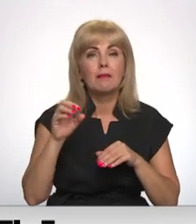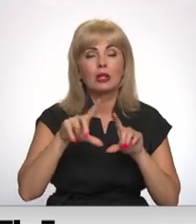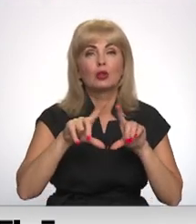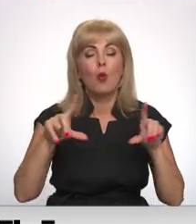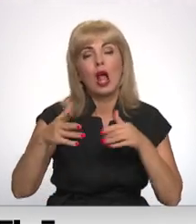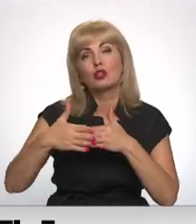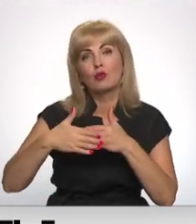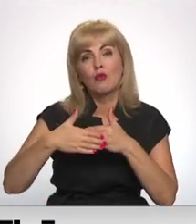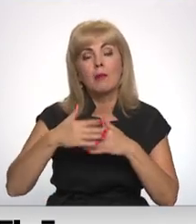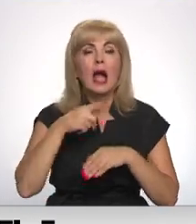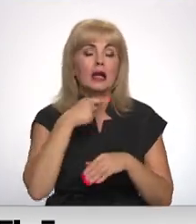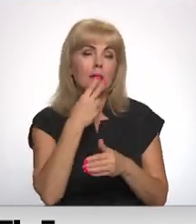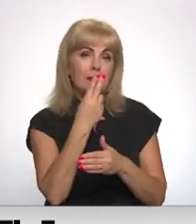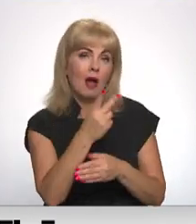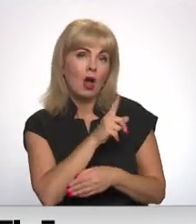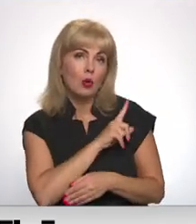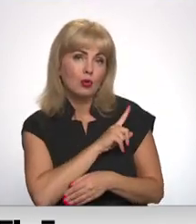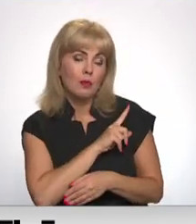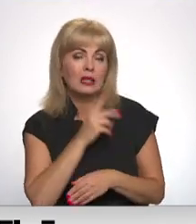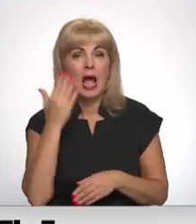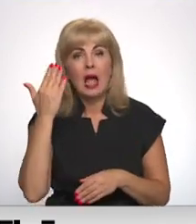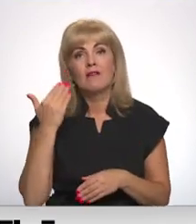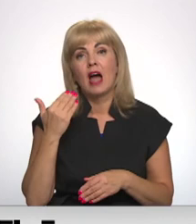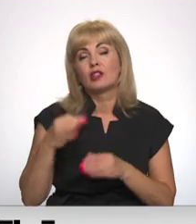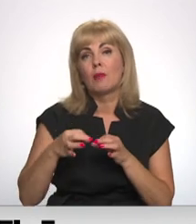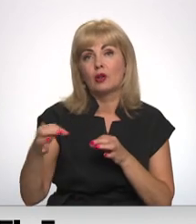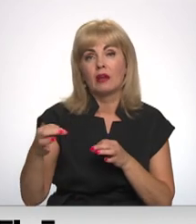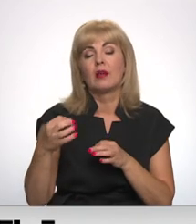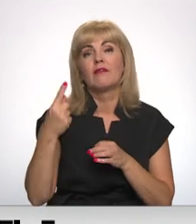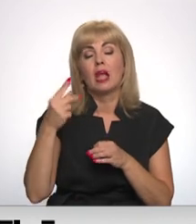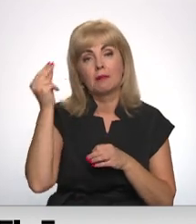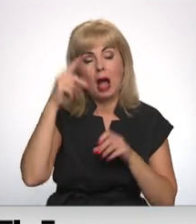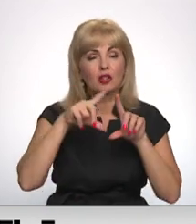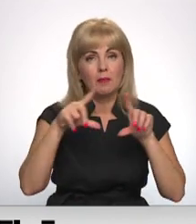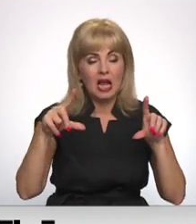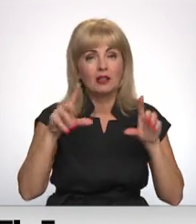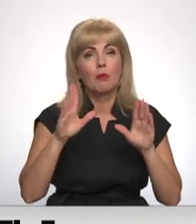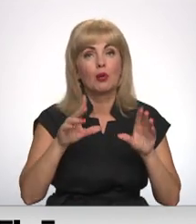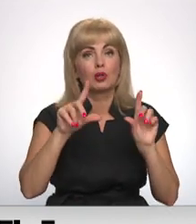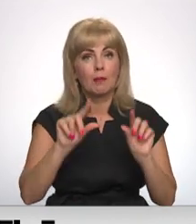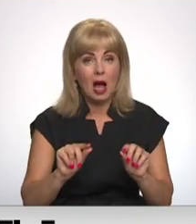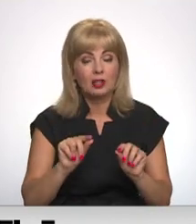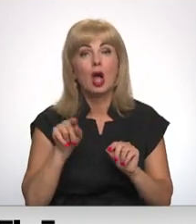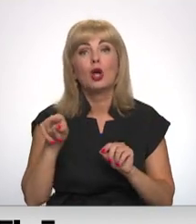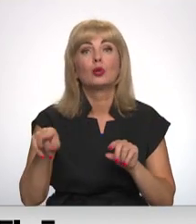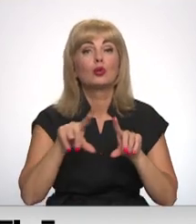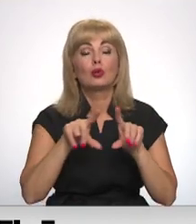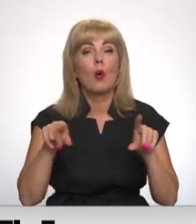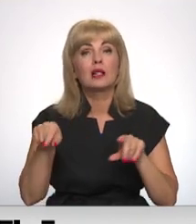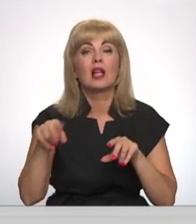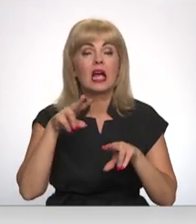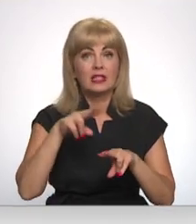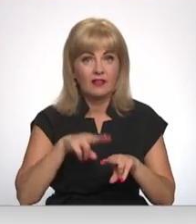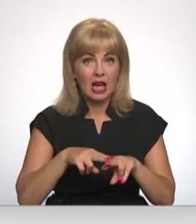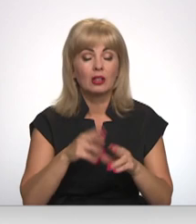tūmā, vēlējās pievērst uzmanību tam, ka Ventspils novadā būs par vienu mācību iestādi mazāk. Tur, kur ir skola,